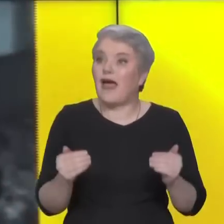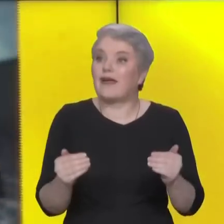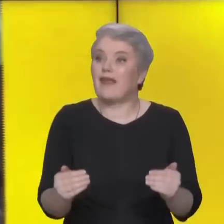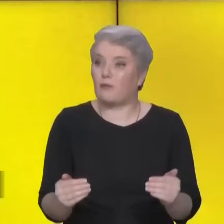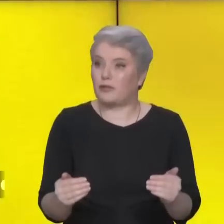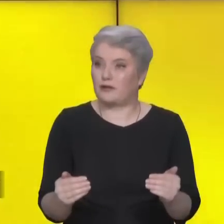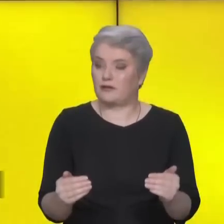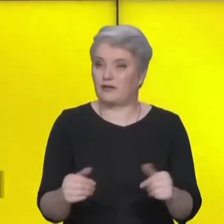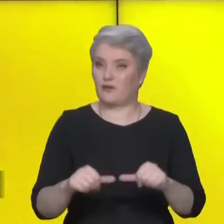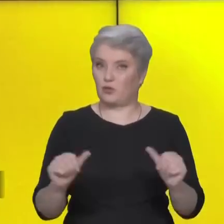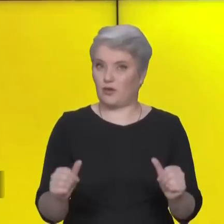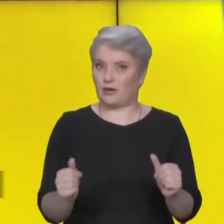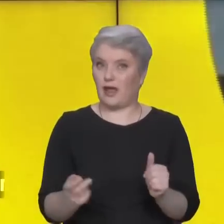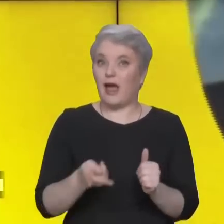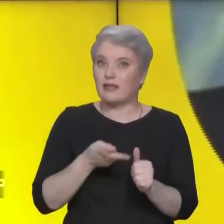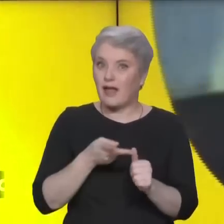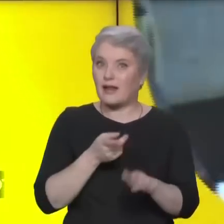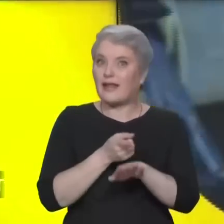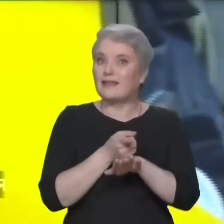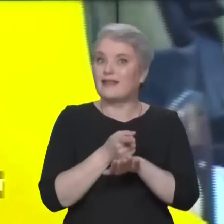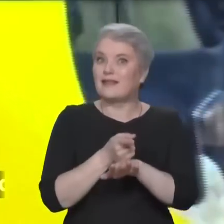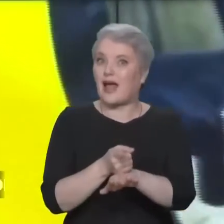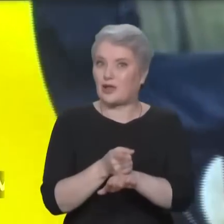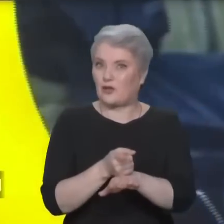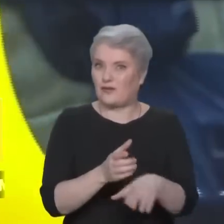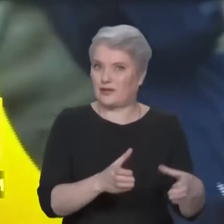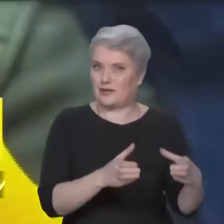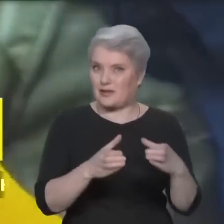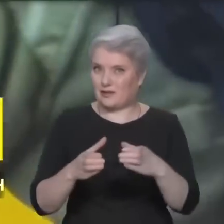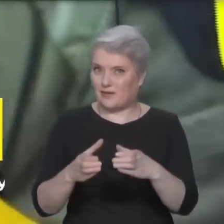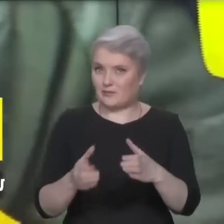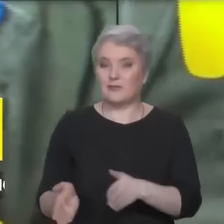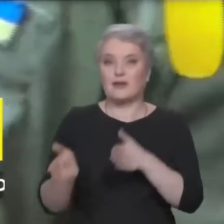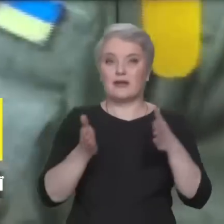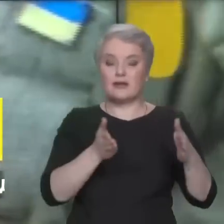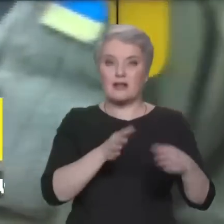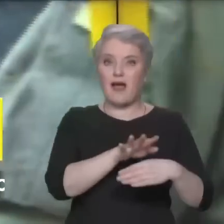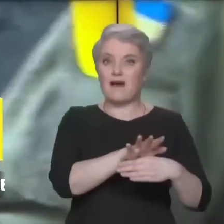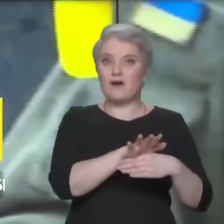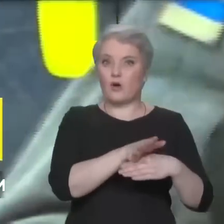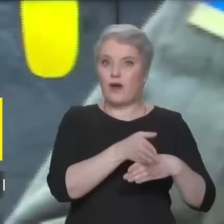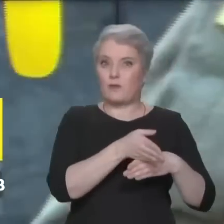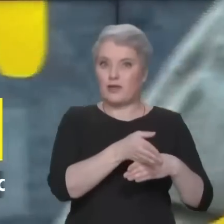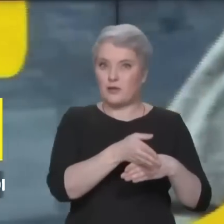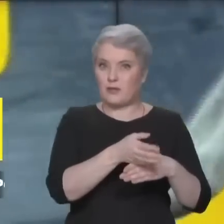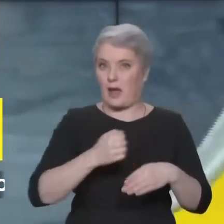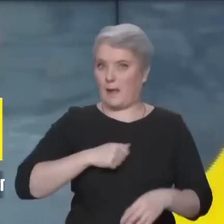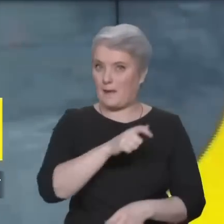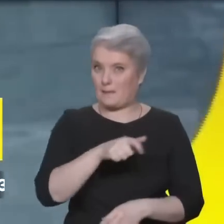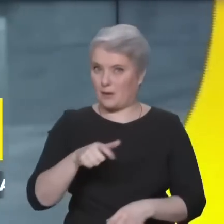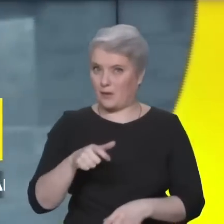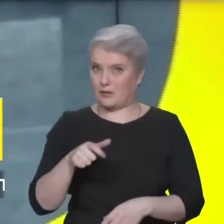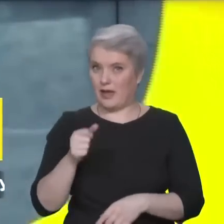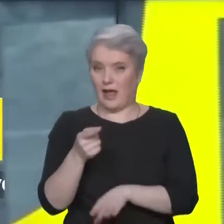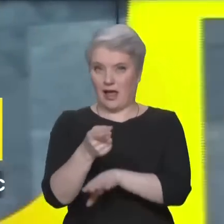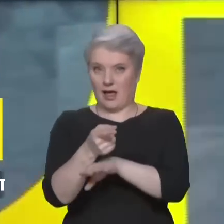фактично. Далі це танкова складова, це вогнева підтримка піхоти, до речі, АМХ-10РС, це саме